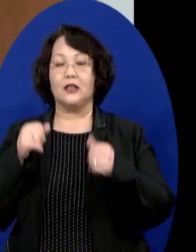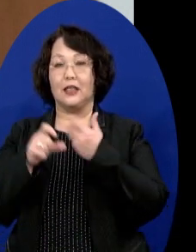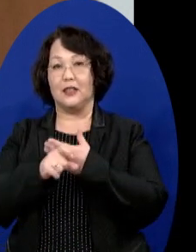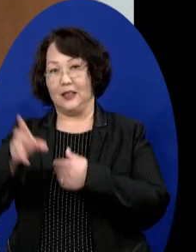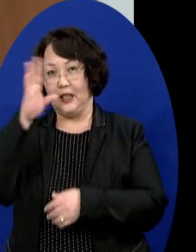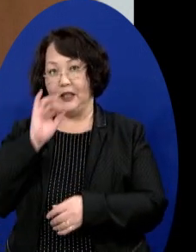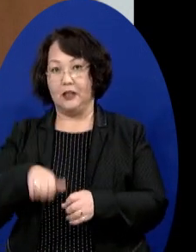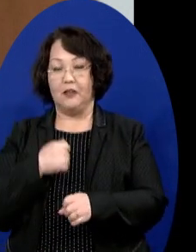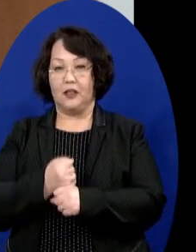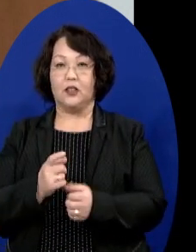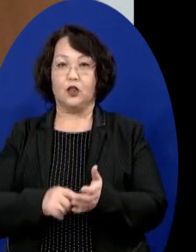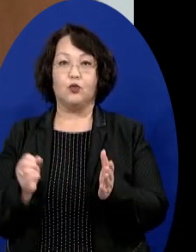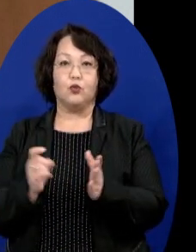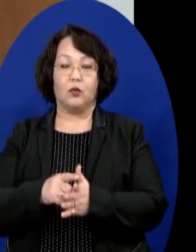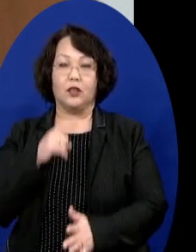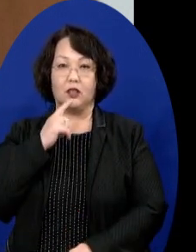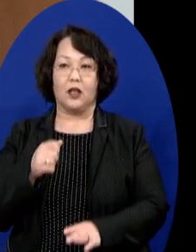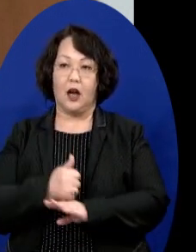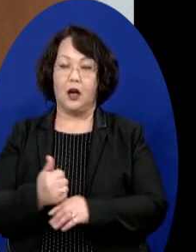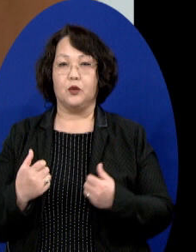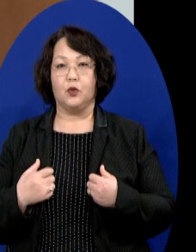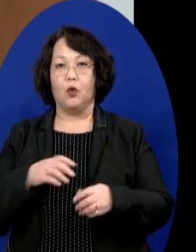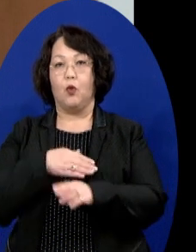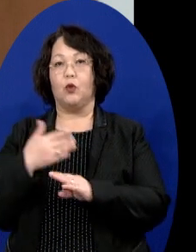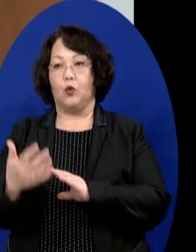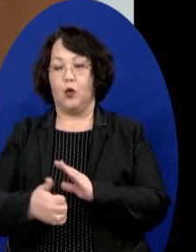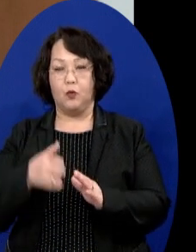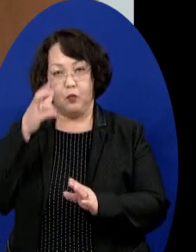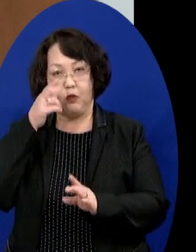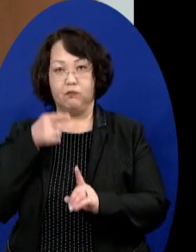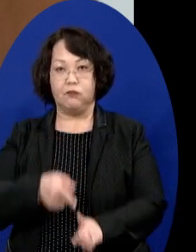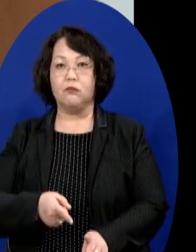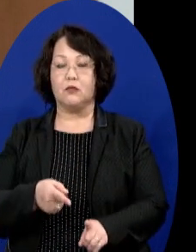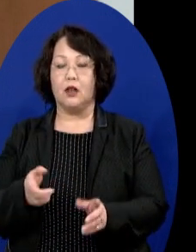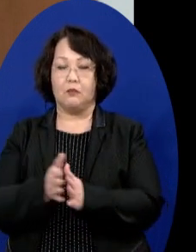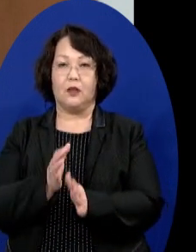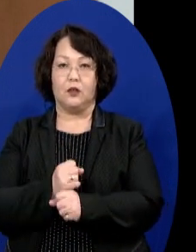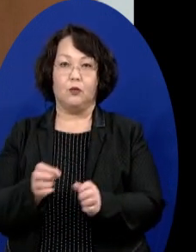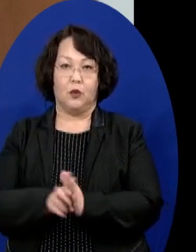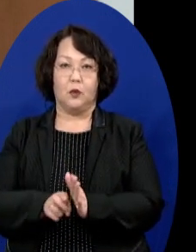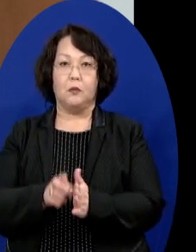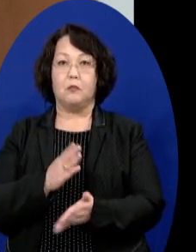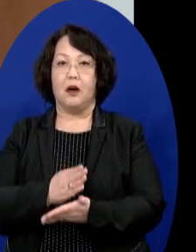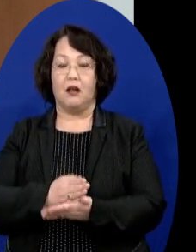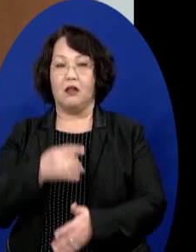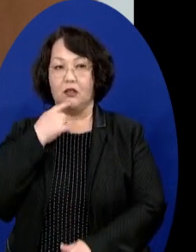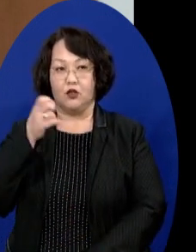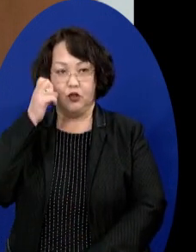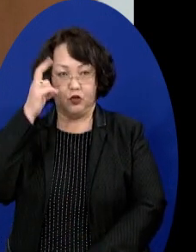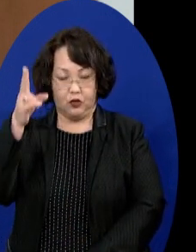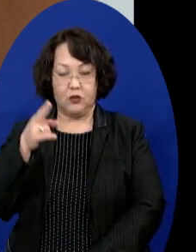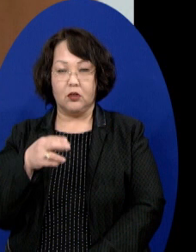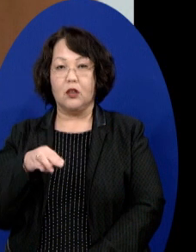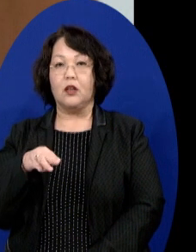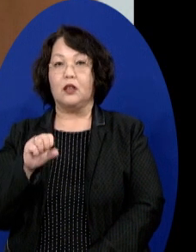болохыг онцоллоо. Мөн аялал жуулчлал, уул уурхай, боловсрол зэрэг салбарт хамтрах боломж бололцоо байгааг тэмдэглэж, ерөнхийлөгчийн тамгын